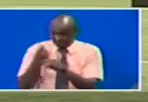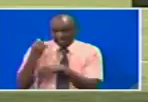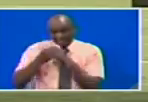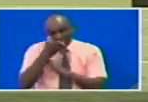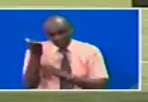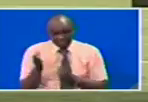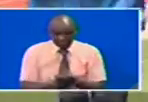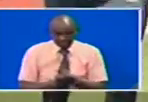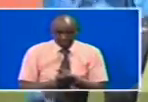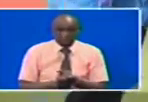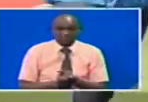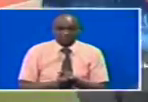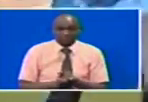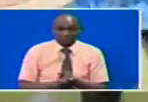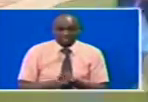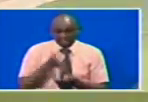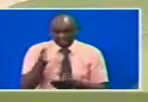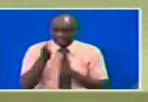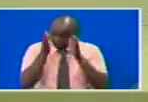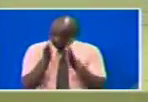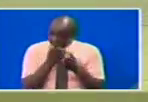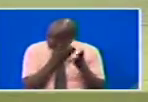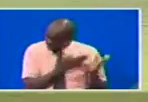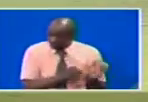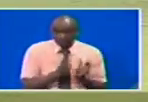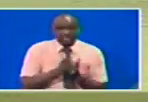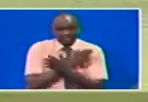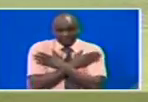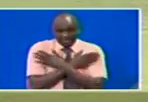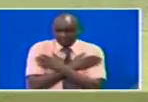from Japan. Manang'oi ambaye ni rafiki wa karibu wa